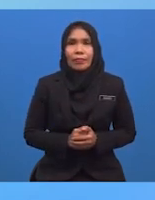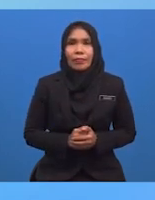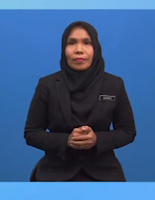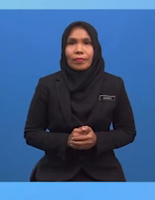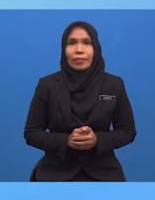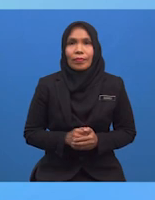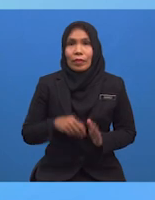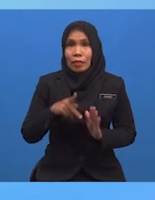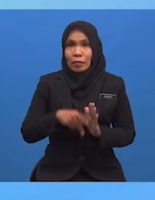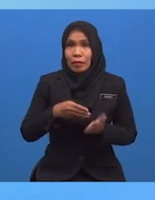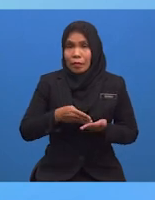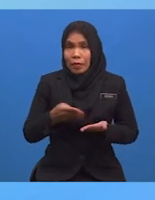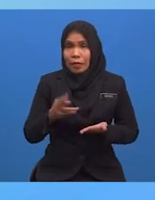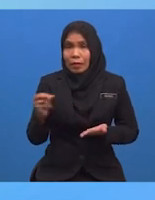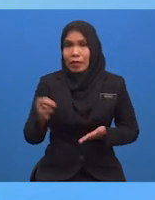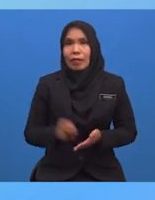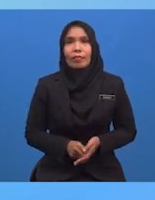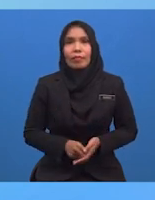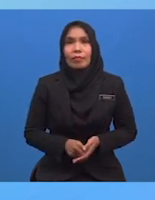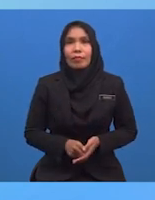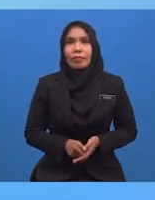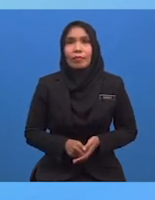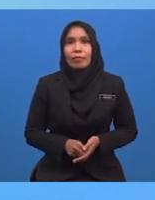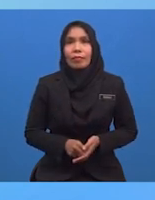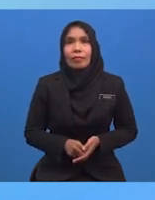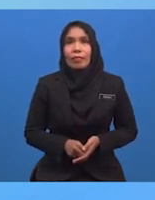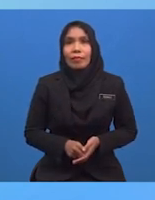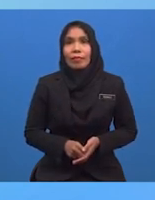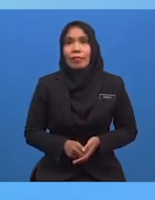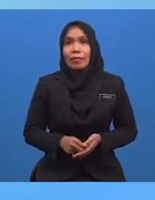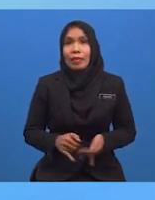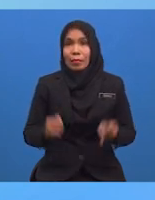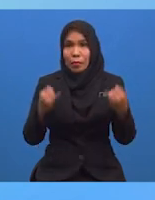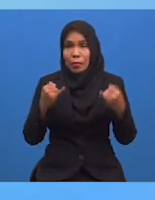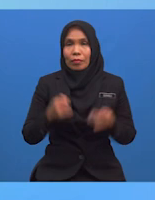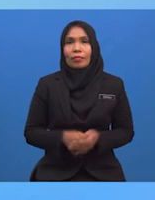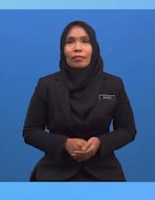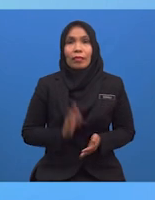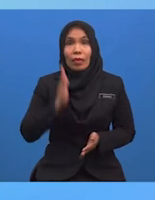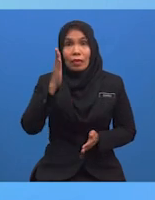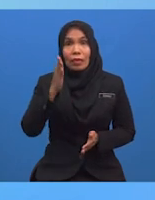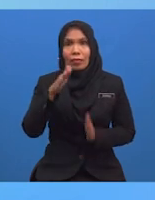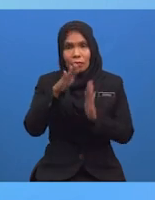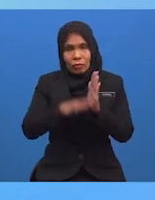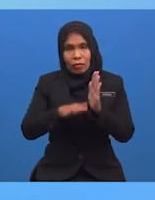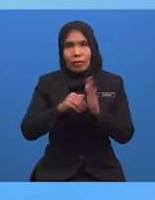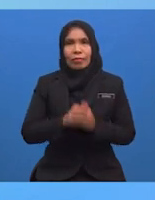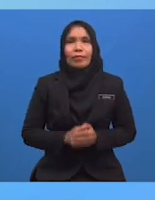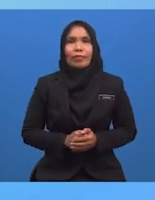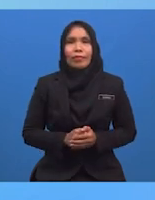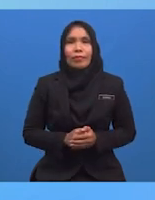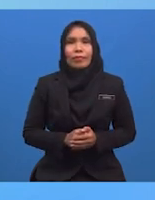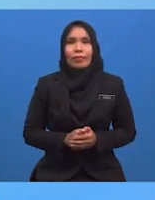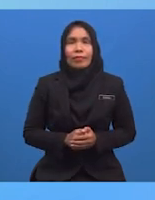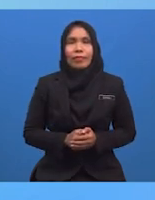maka perbelanjaan import negara itu akan berkurang. Ini seterusnya memperbaiki imbangan